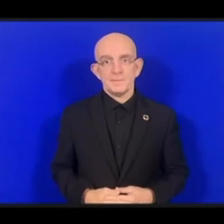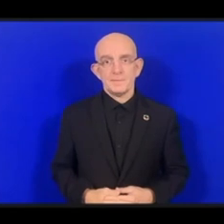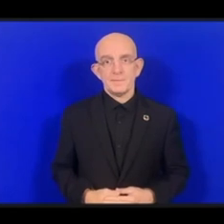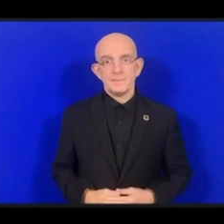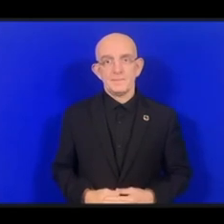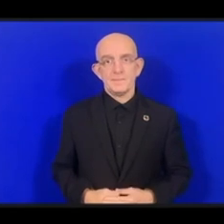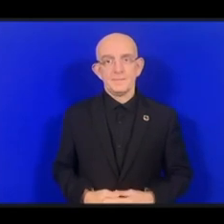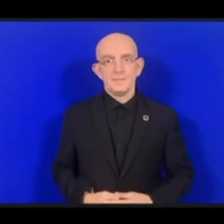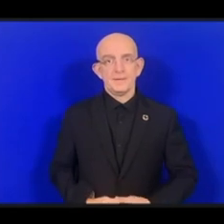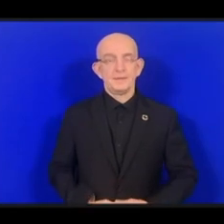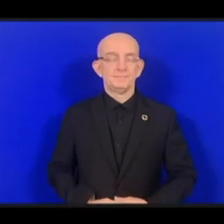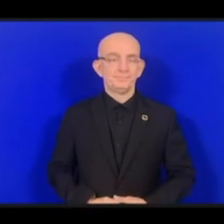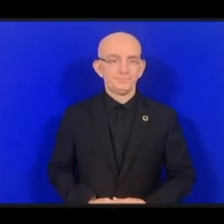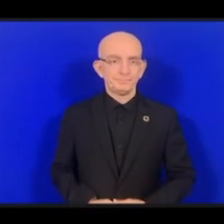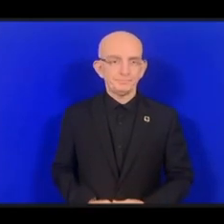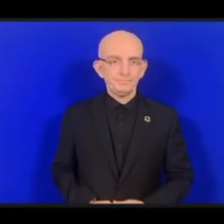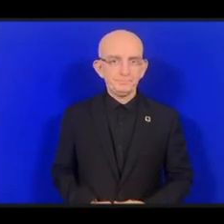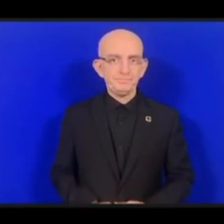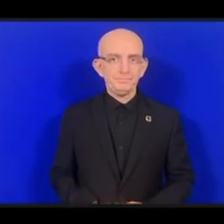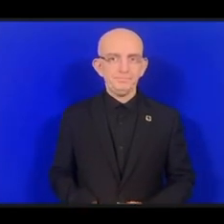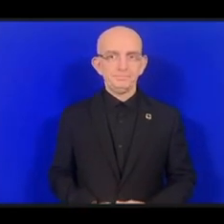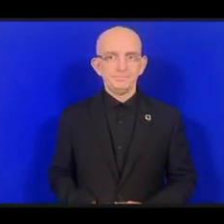السعاده السيدات